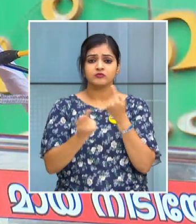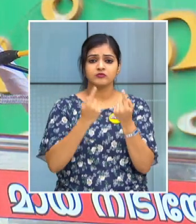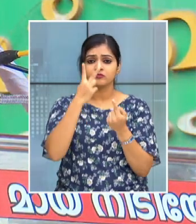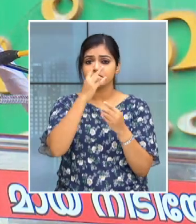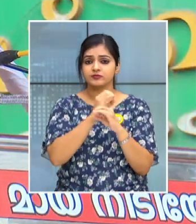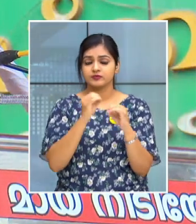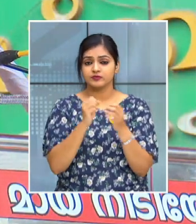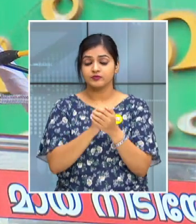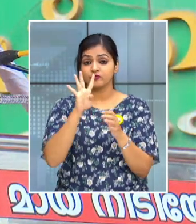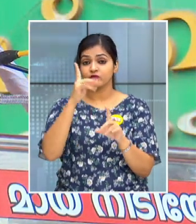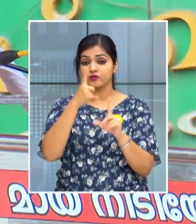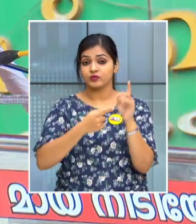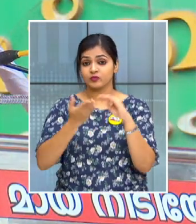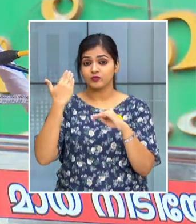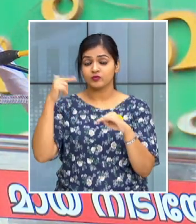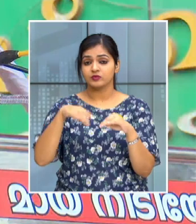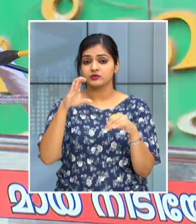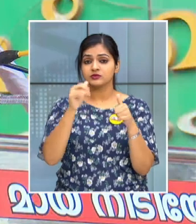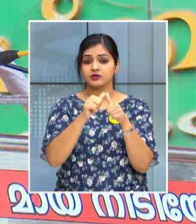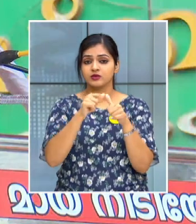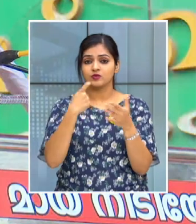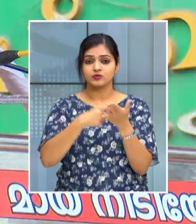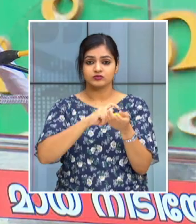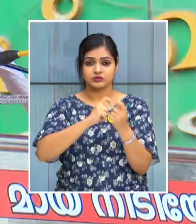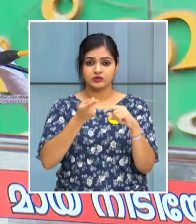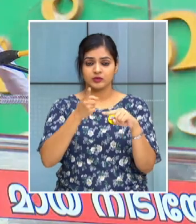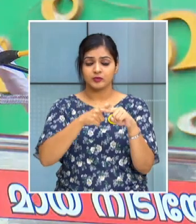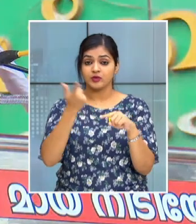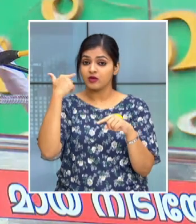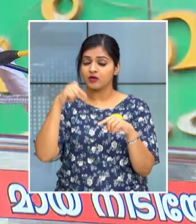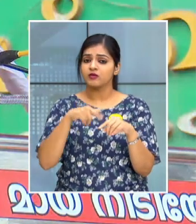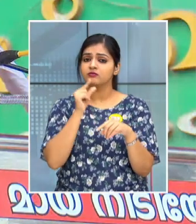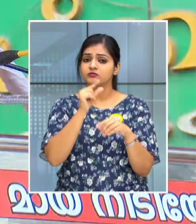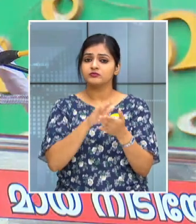4 വർഷം മുൻപാണ് നിയമ ഭേദഗതി കൊണ്ടുവന്നത്, അപ്പം കേട്ടില്ല.